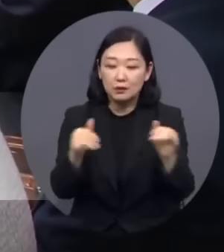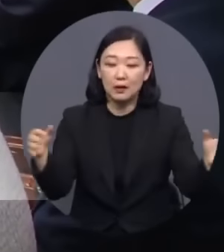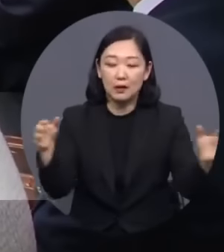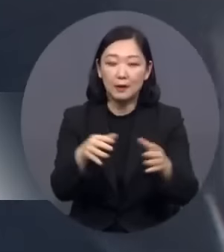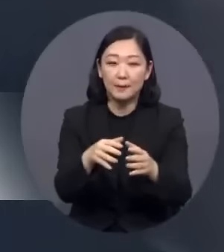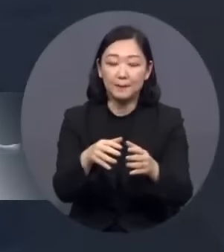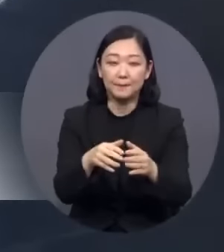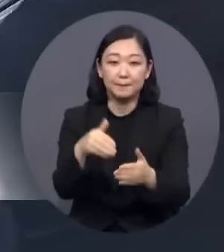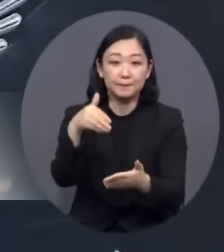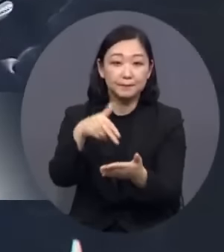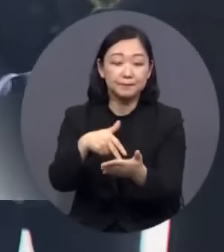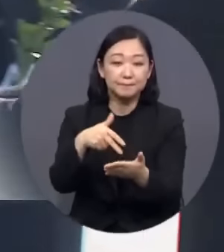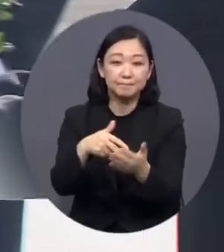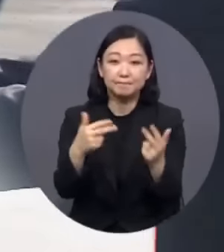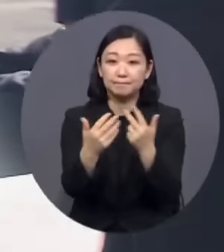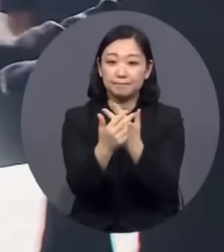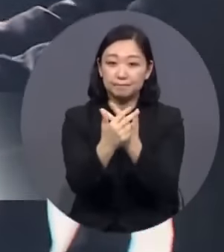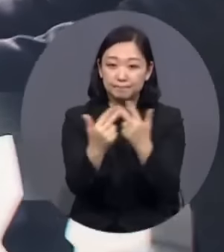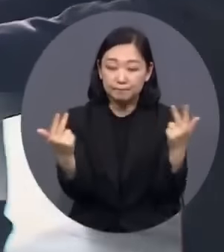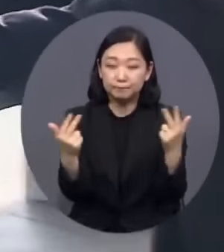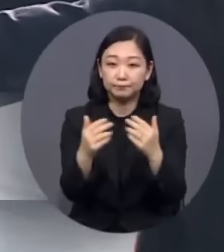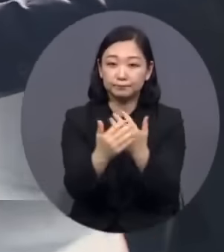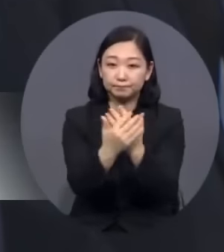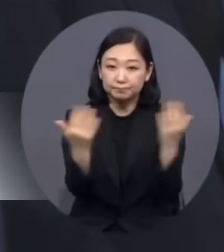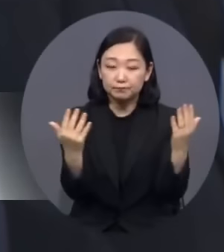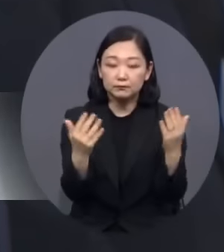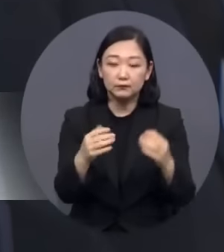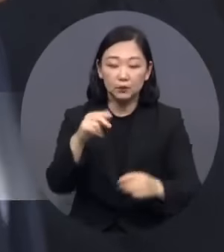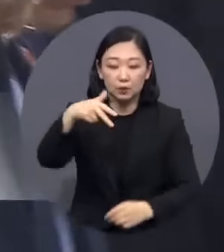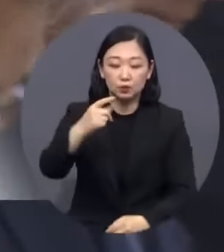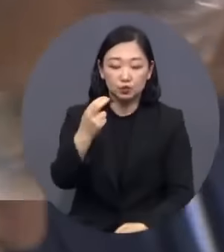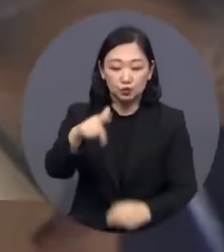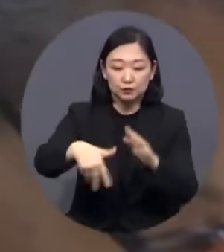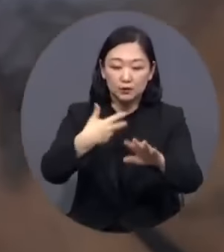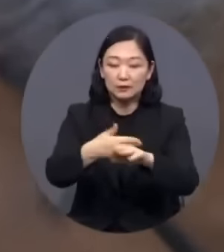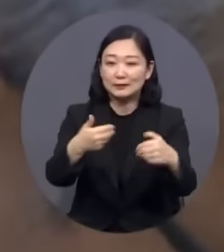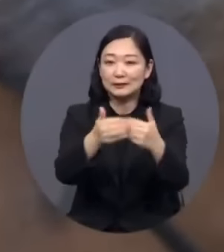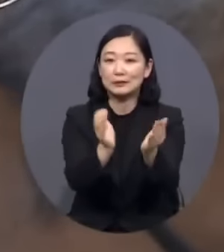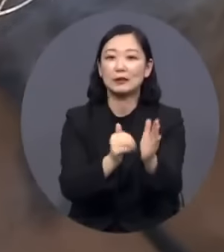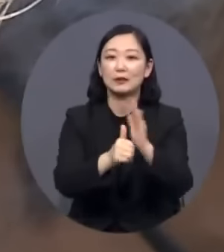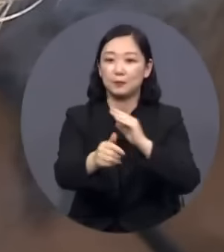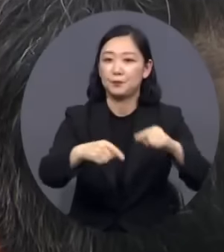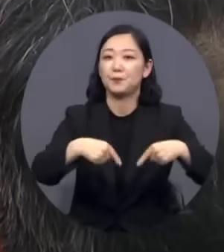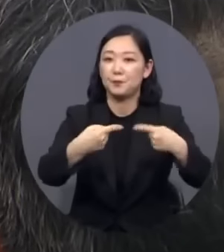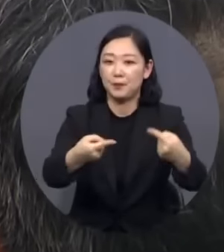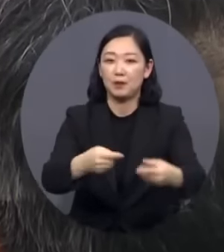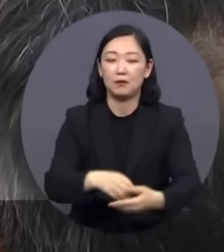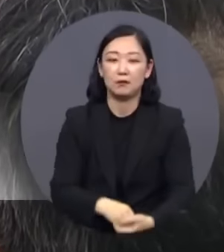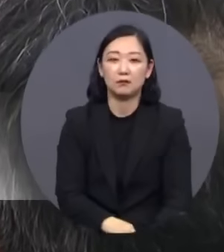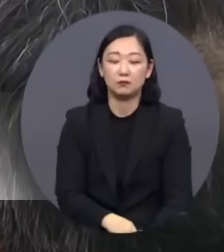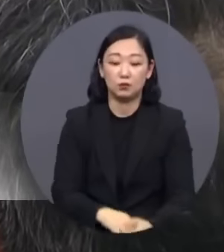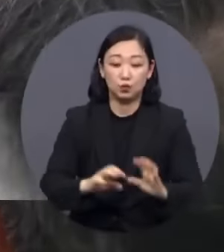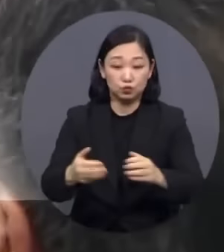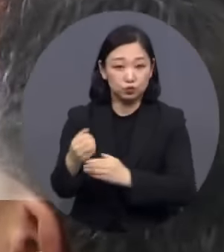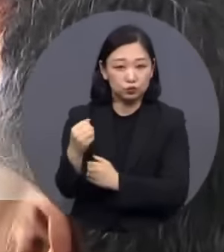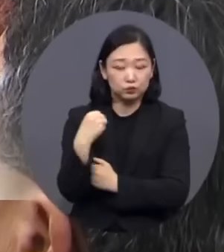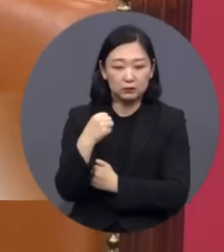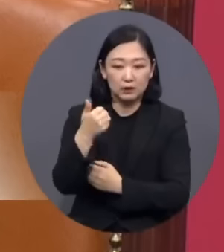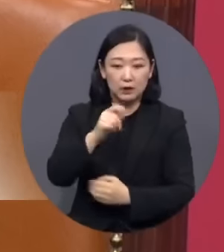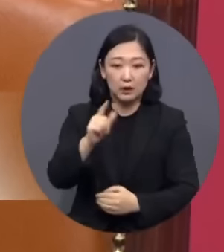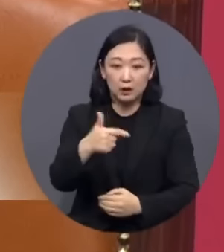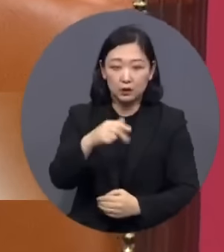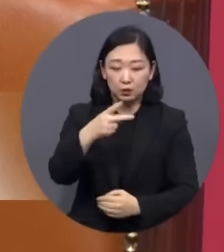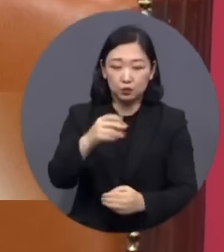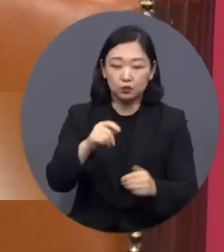갖고 조국혁신당 조국 대표도 참석할 예정입니다. 하지만 국민의힘은